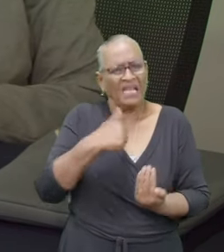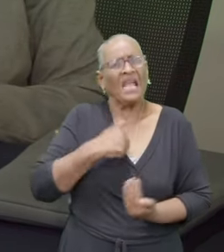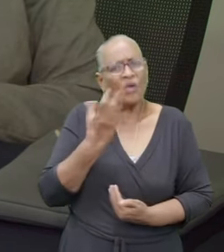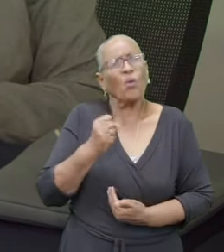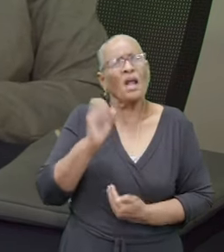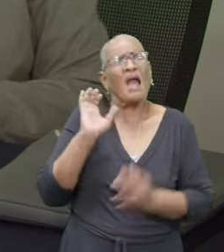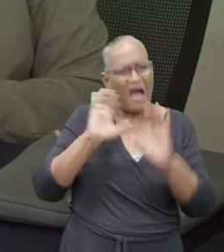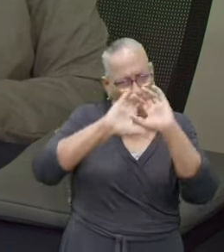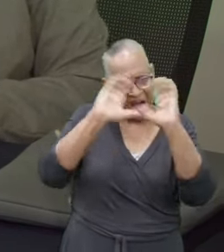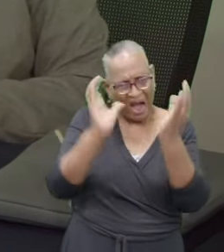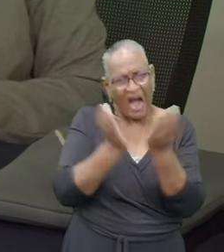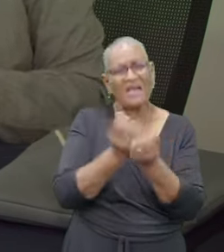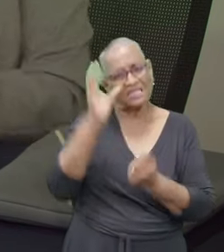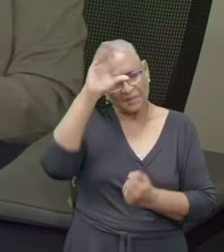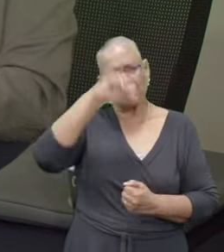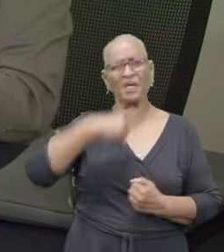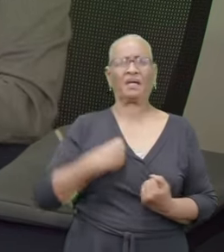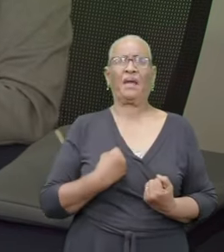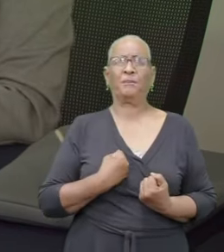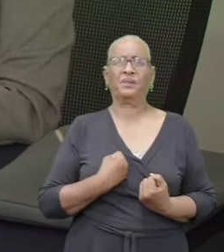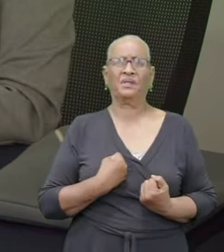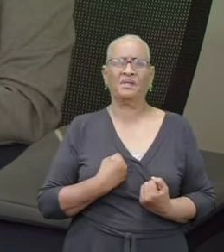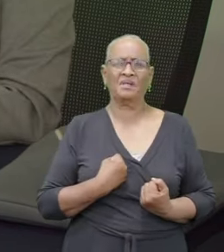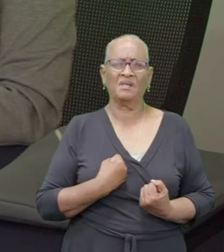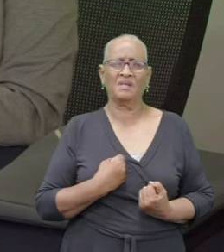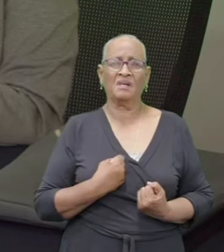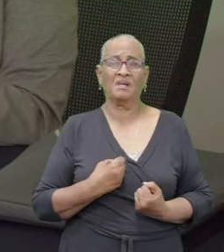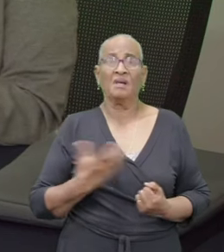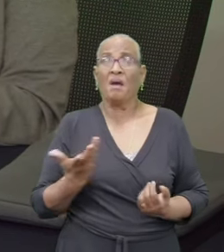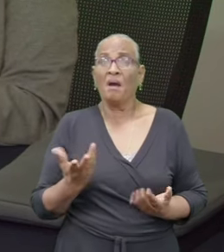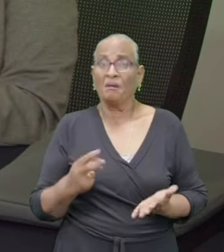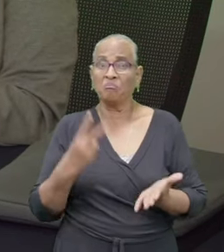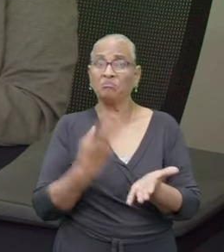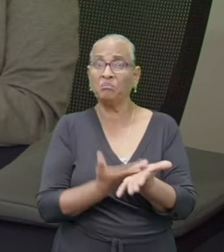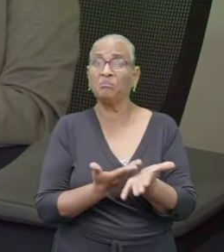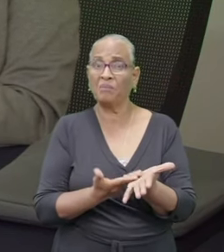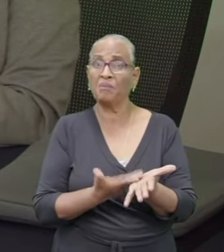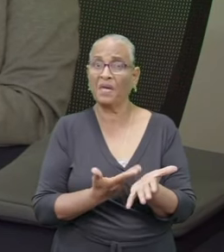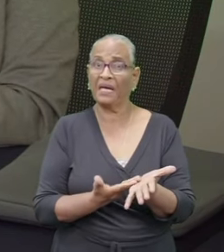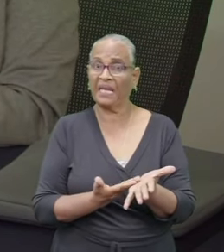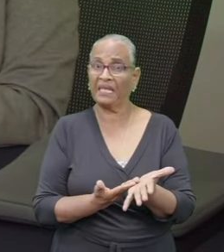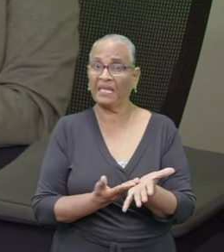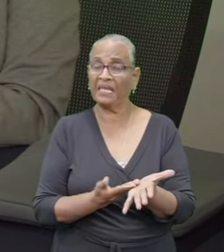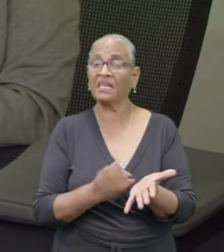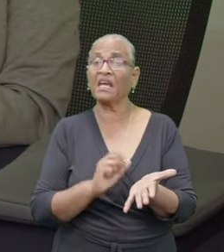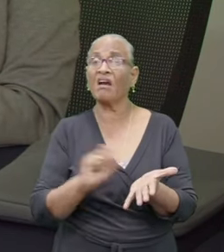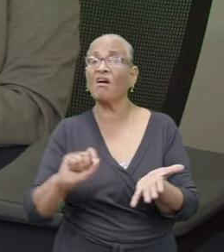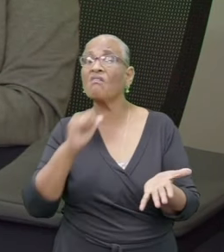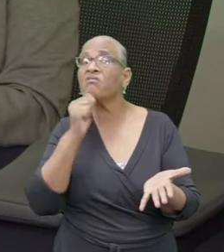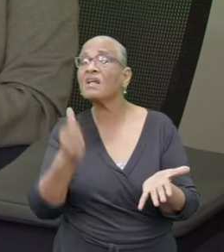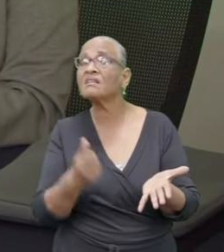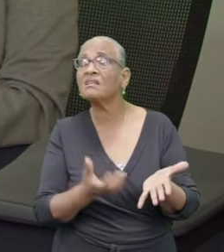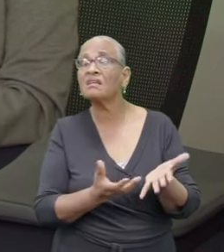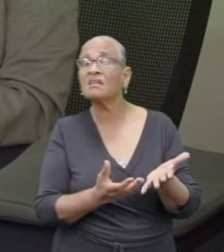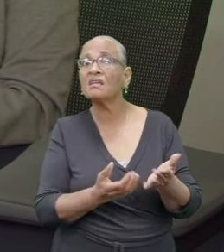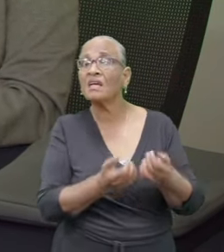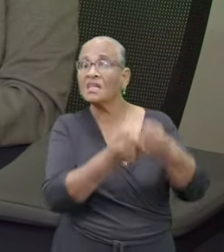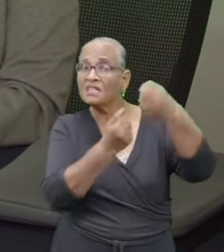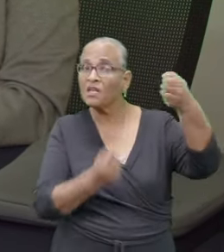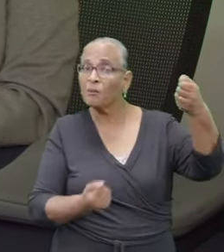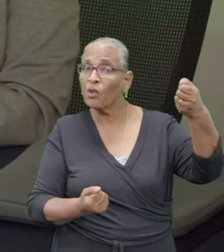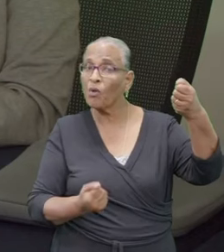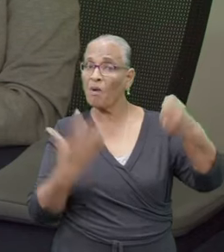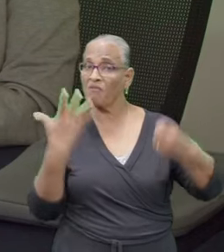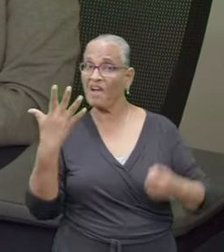criteria gehad. Mensen moeten een diploma hebben, hè, om die 5000 te krijgen. Volgens mij zijn